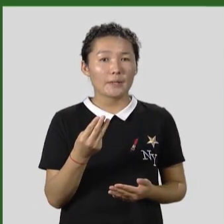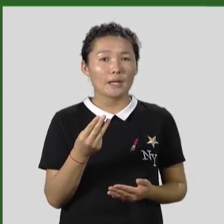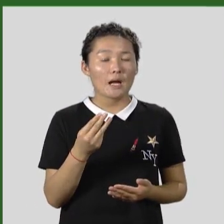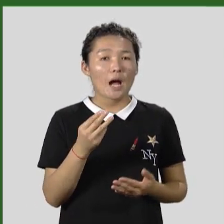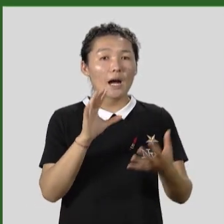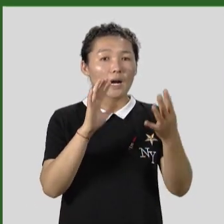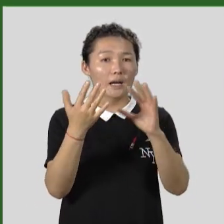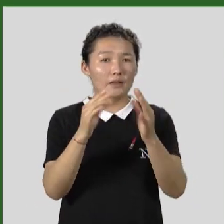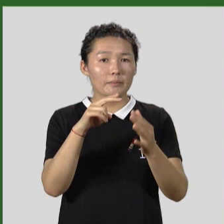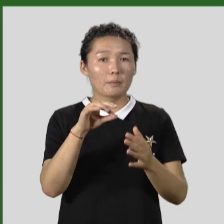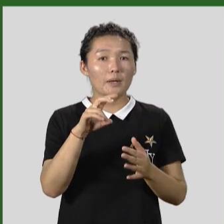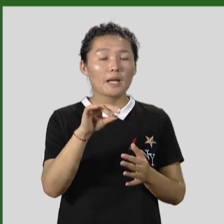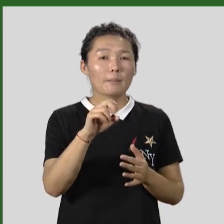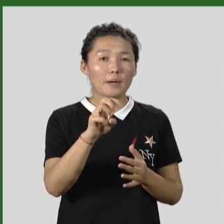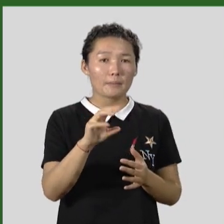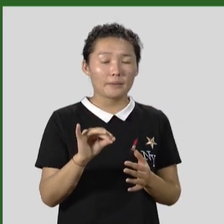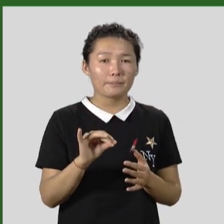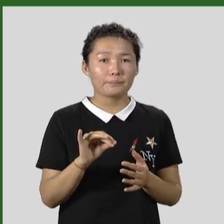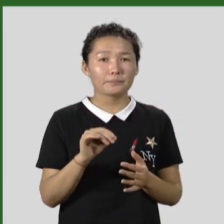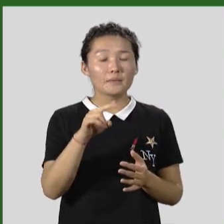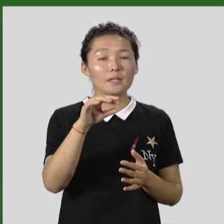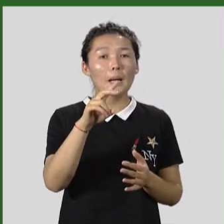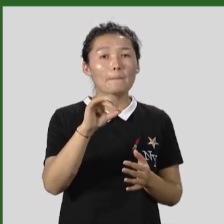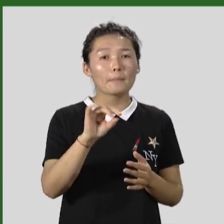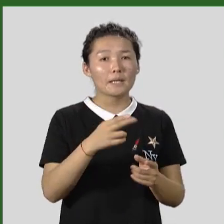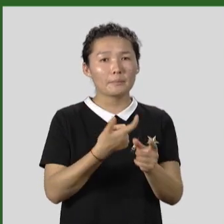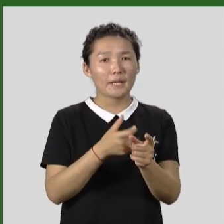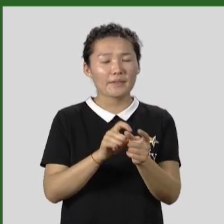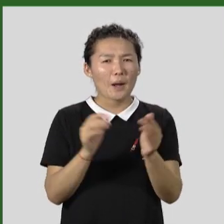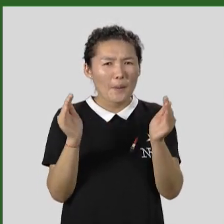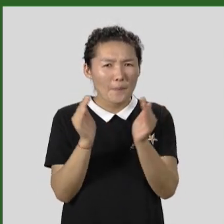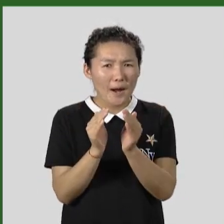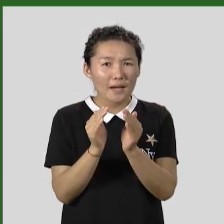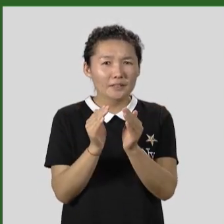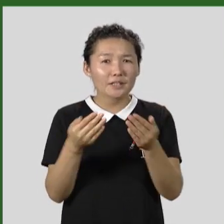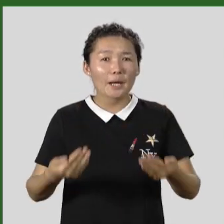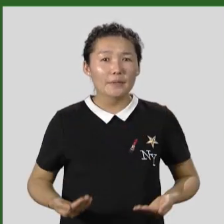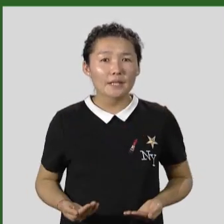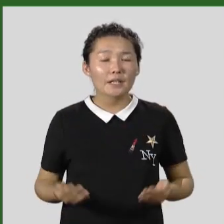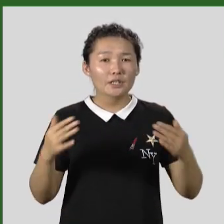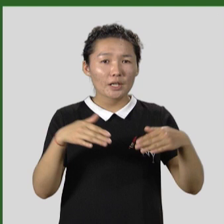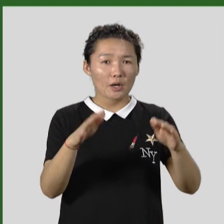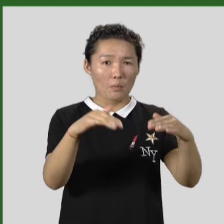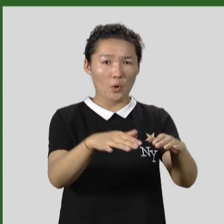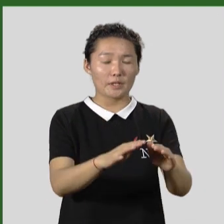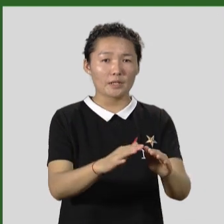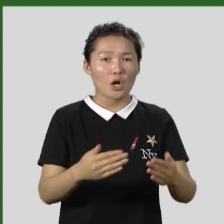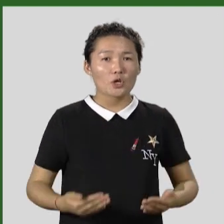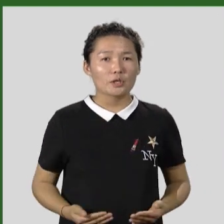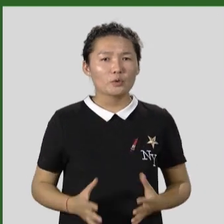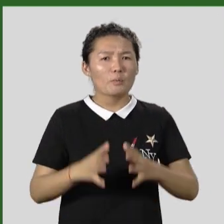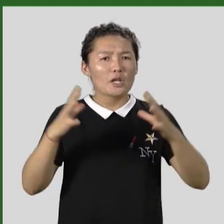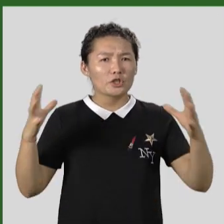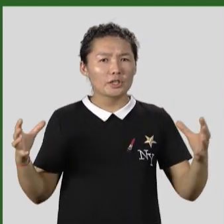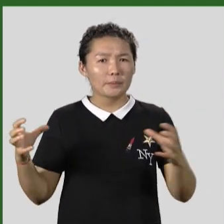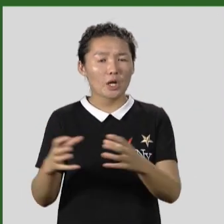полипами. Коралловые полипы – это микроскопические обитатели моря, живут огромными